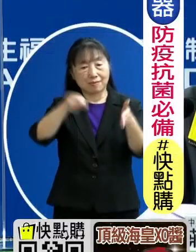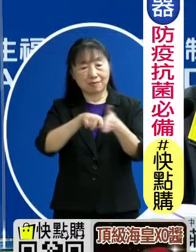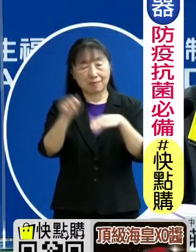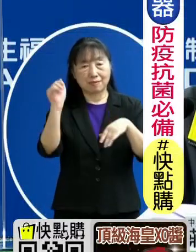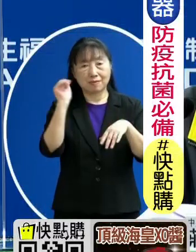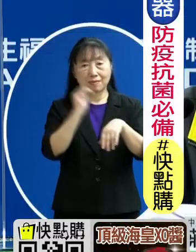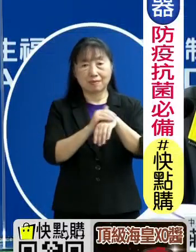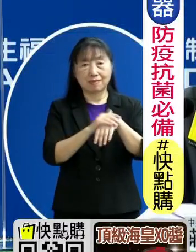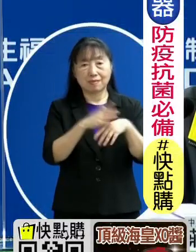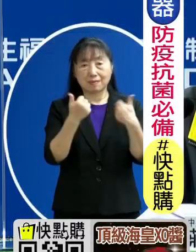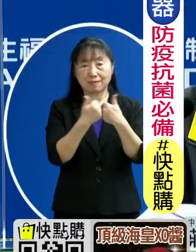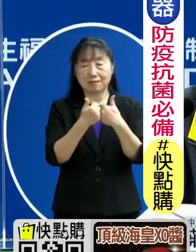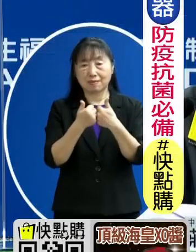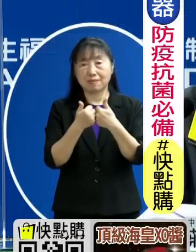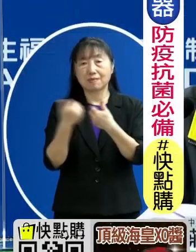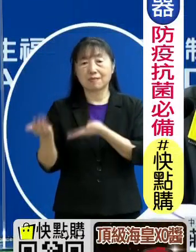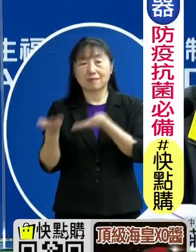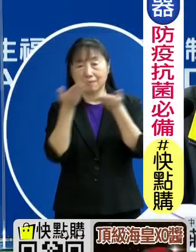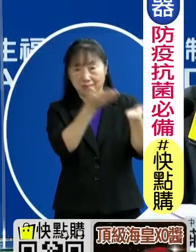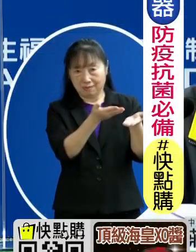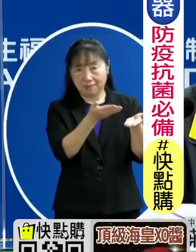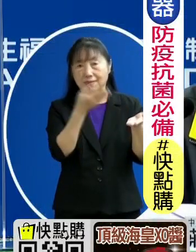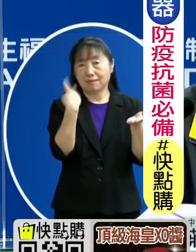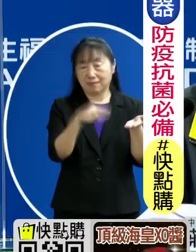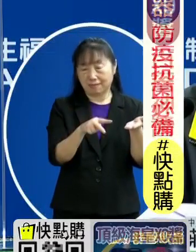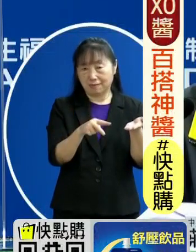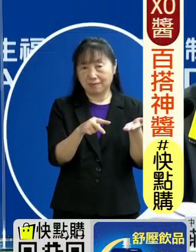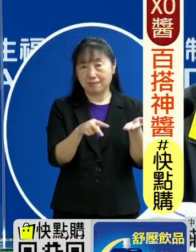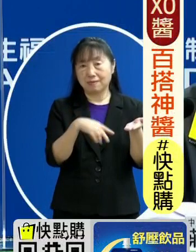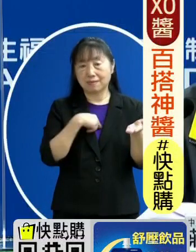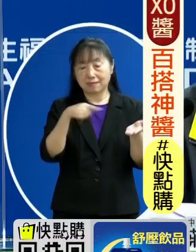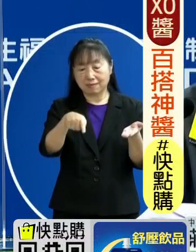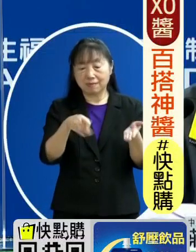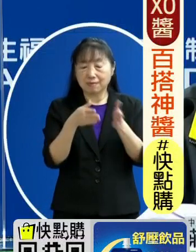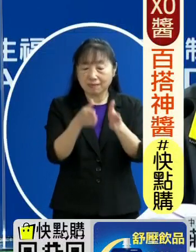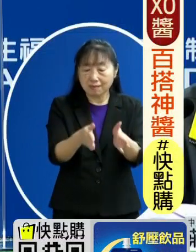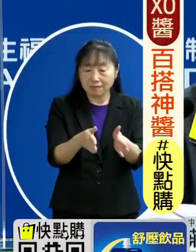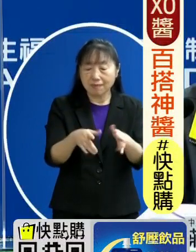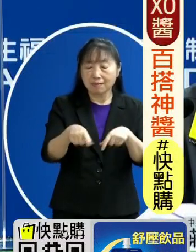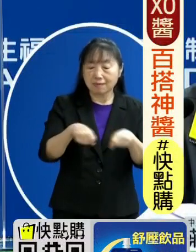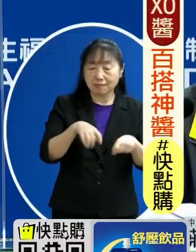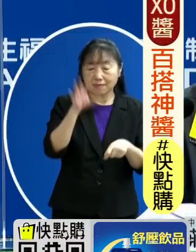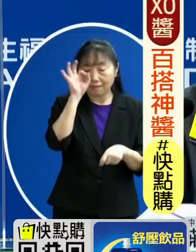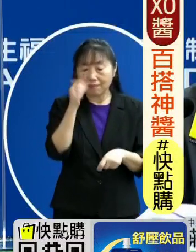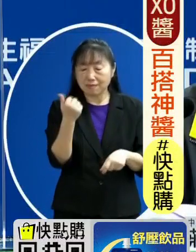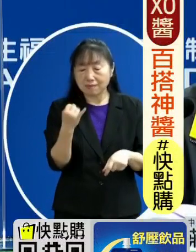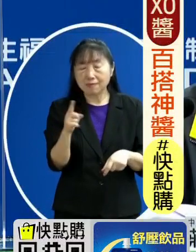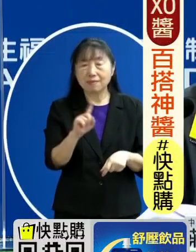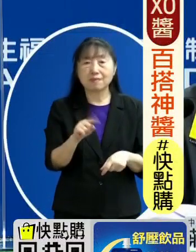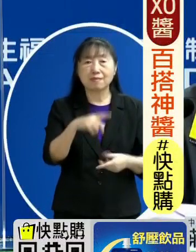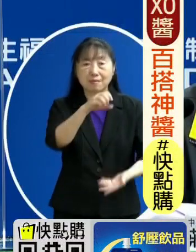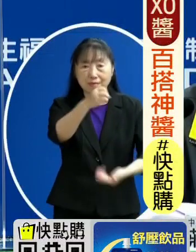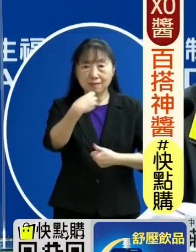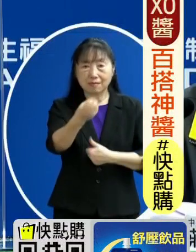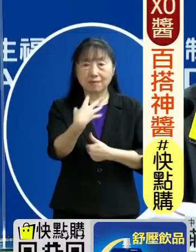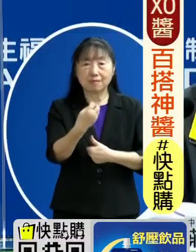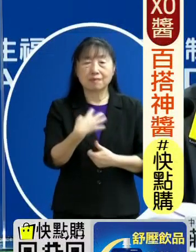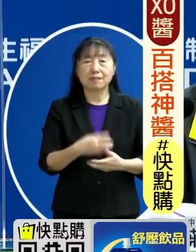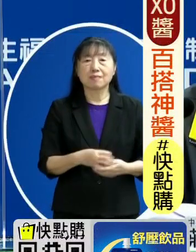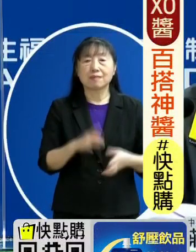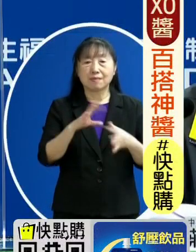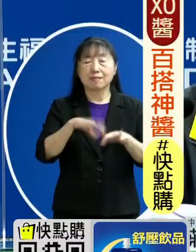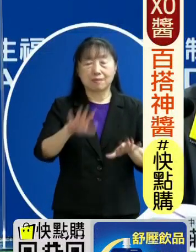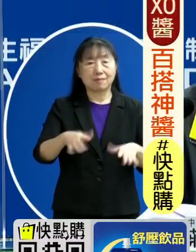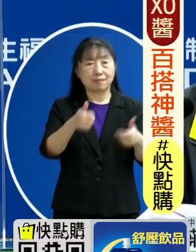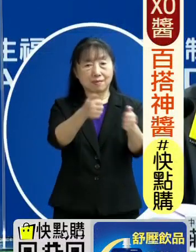0.3%，很低。到4月19号，已经暴增到2.5%了，暴增了大概8倍左右。这个东西代表了接下来可能会越来